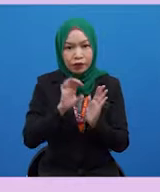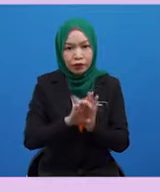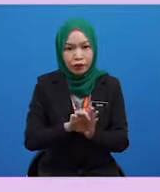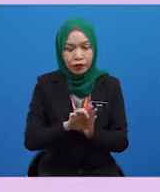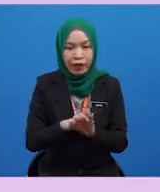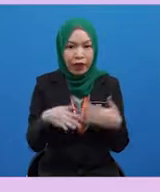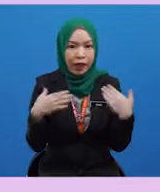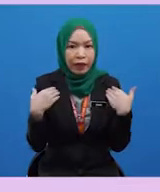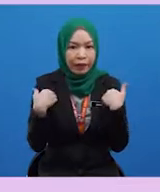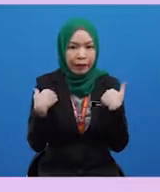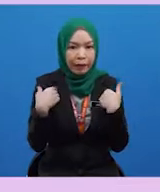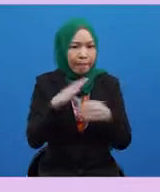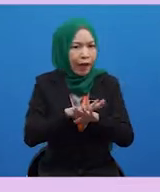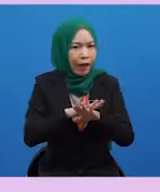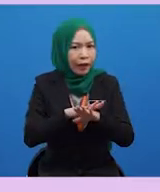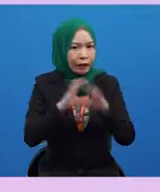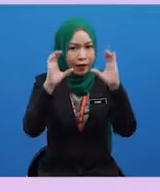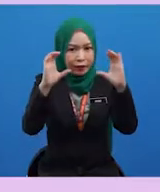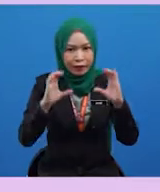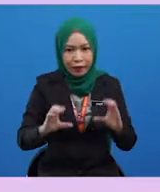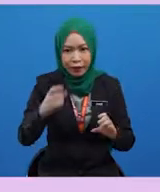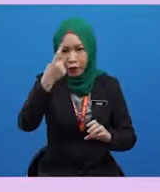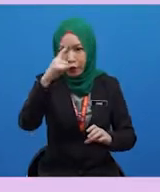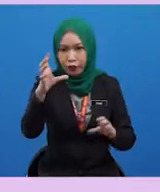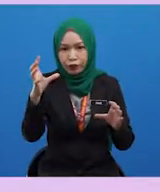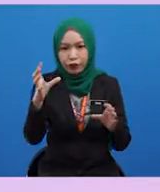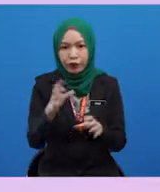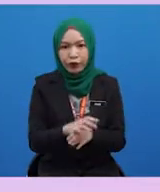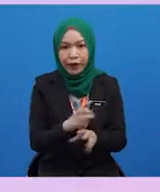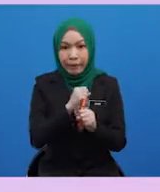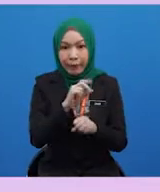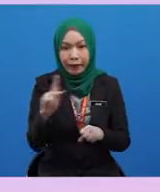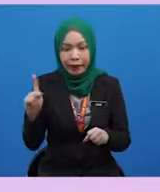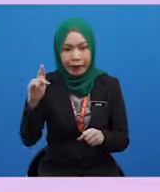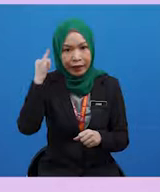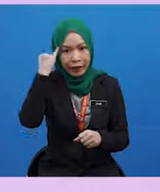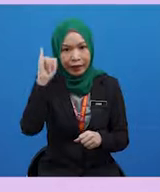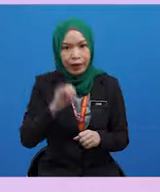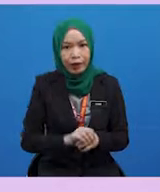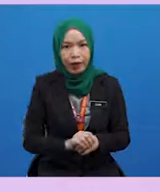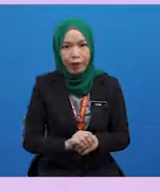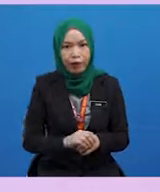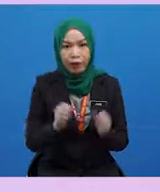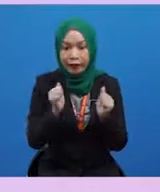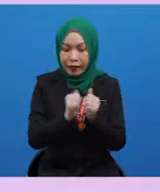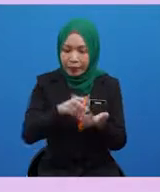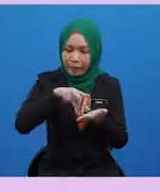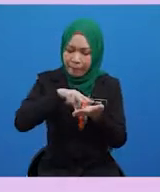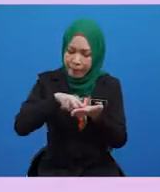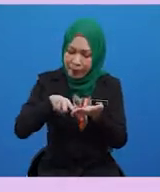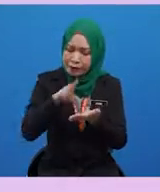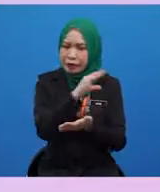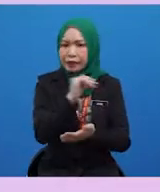banyak cara kita boleh lakukan untuk menambahkan ilmu. Antaranya adalah dengan membaca dan